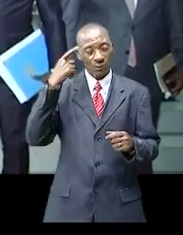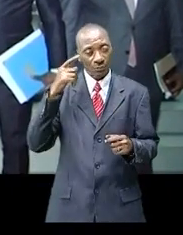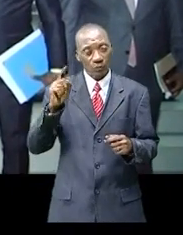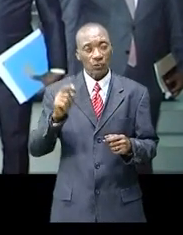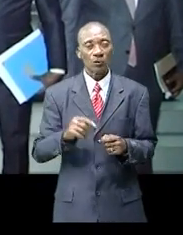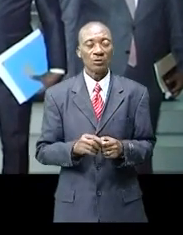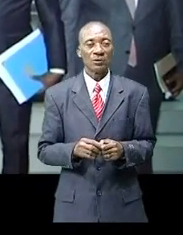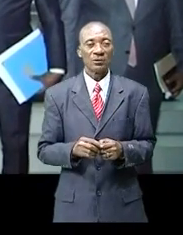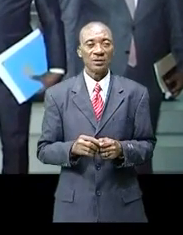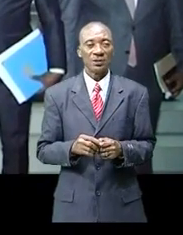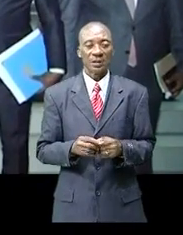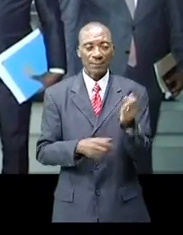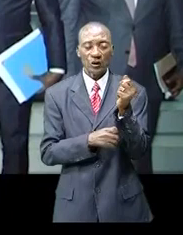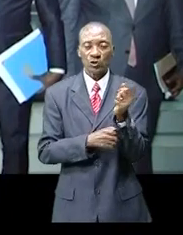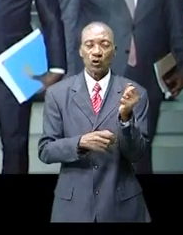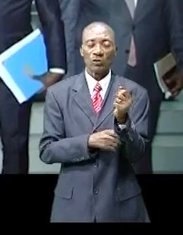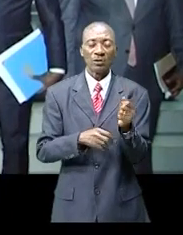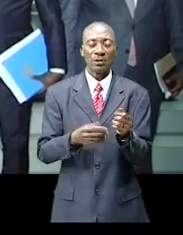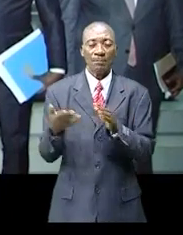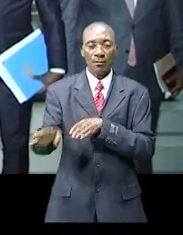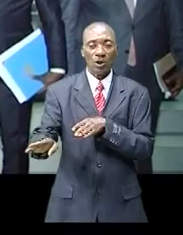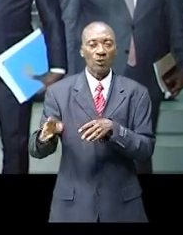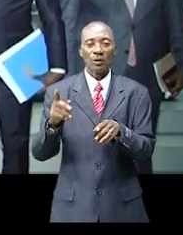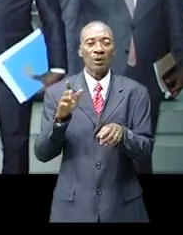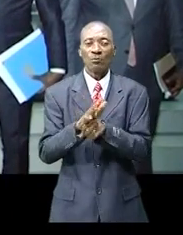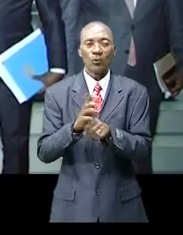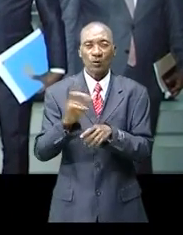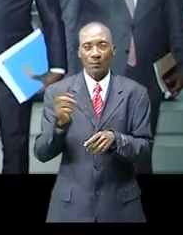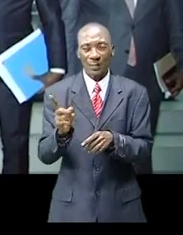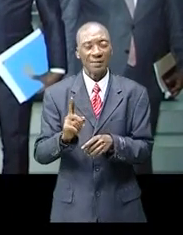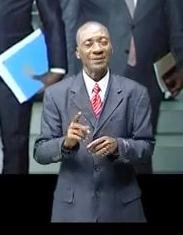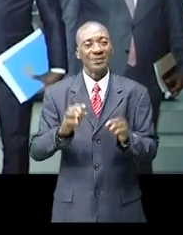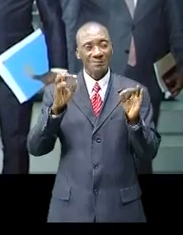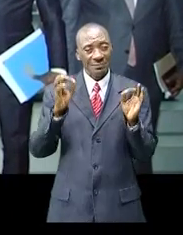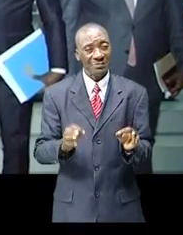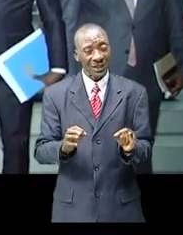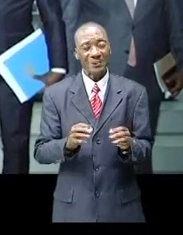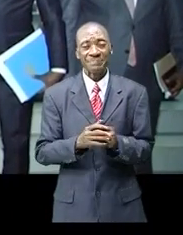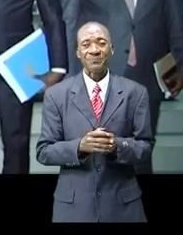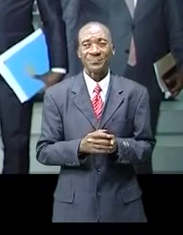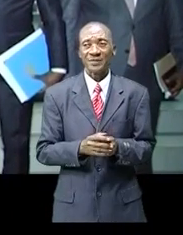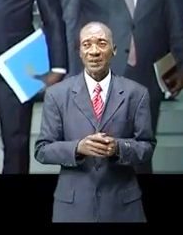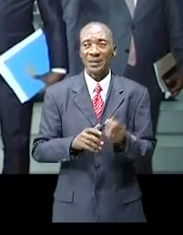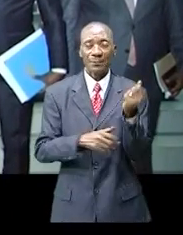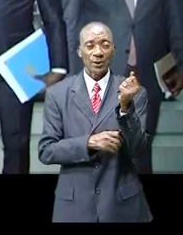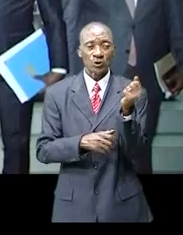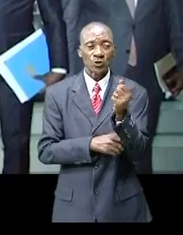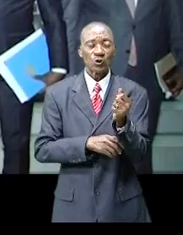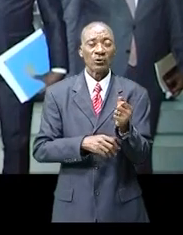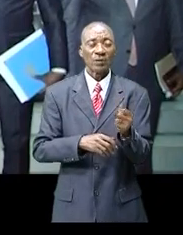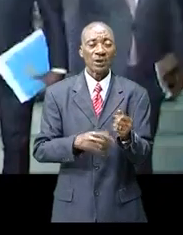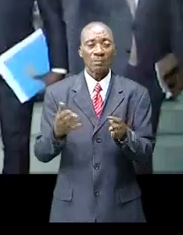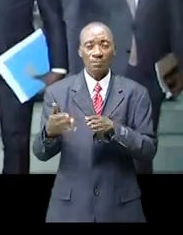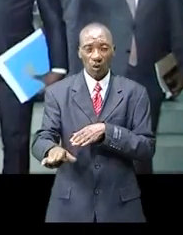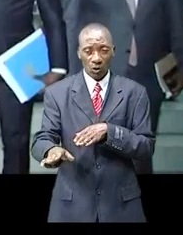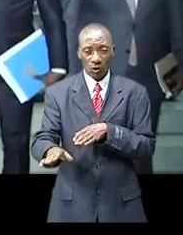le nombre de décès, mais la courbe de personnes décédées commence